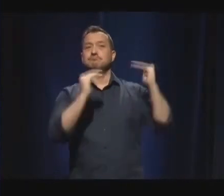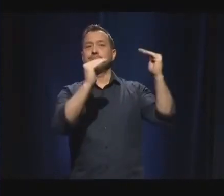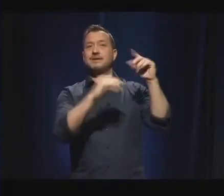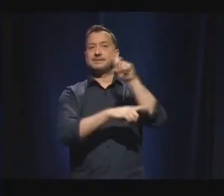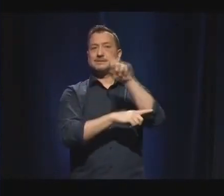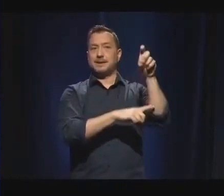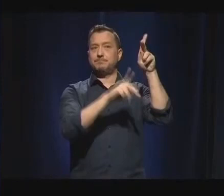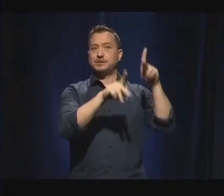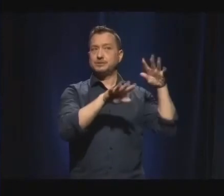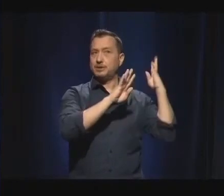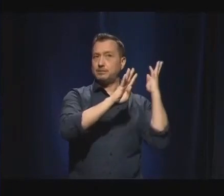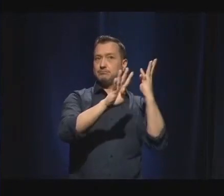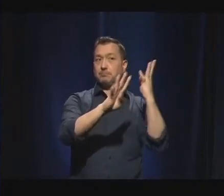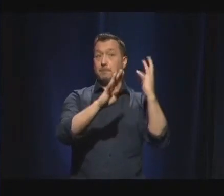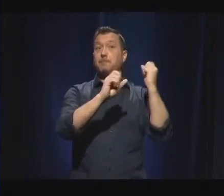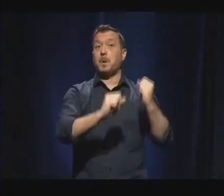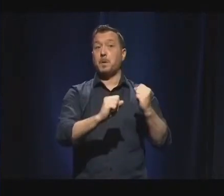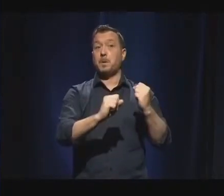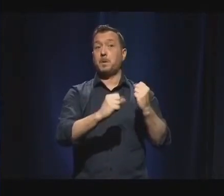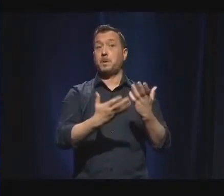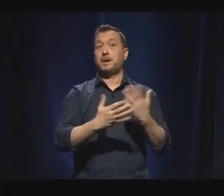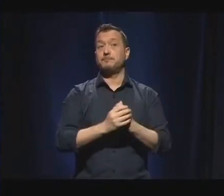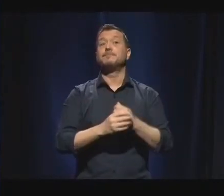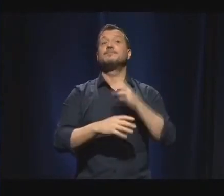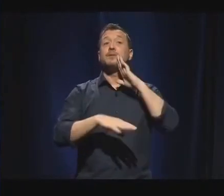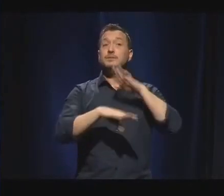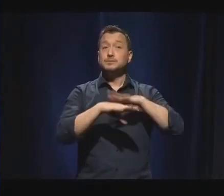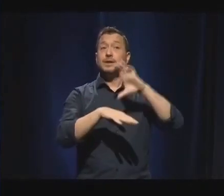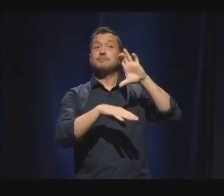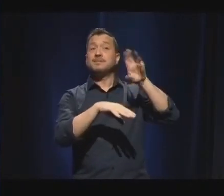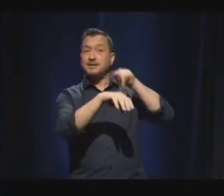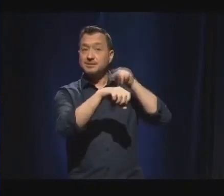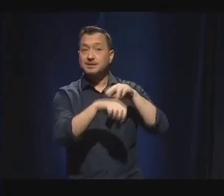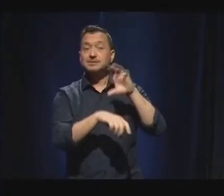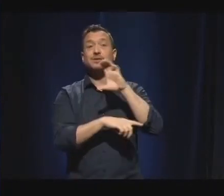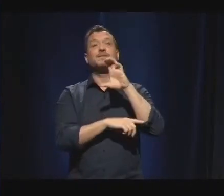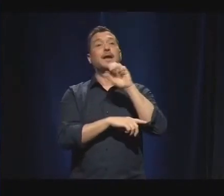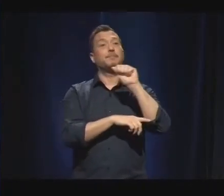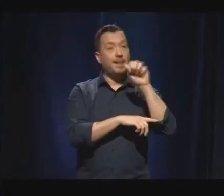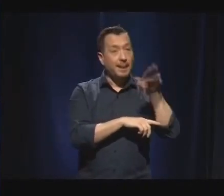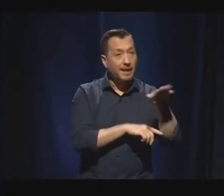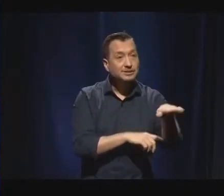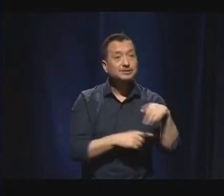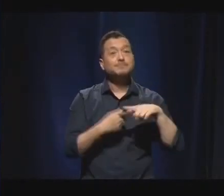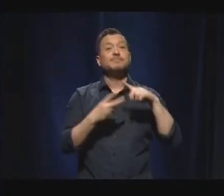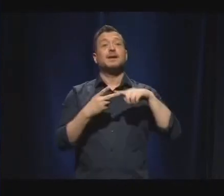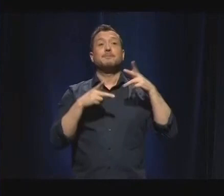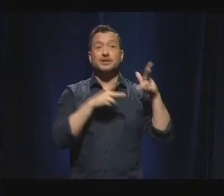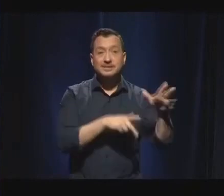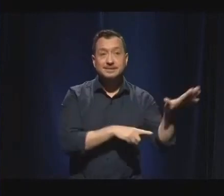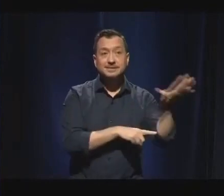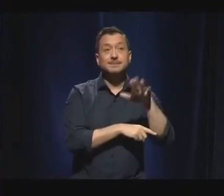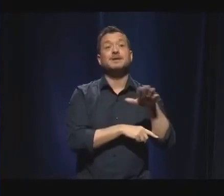Québec, Capitale-Nationale, Chaudière-Appalaches, Mauricie, Estrie et Centre du Québec.